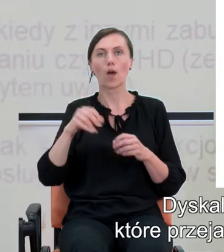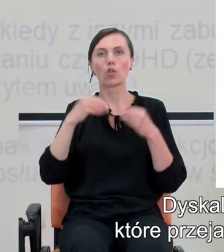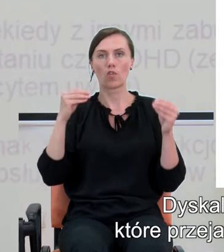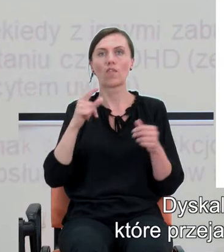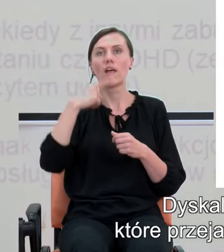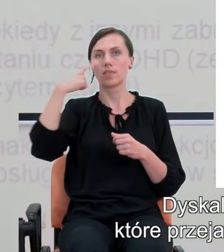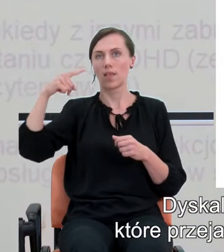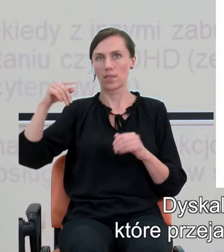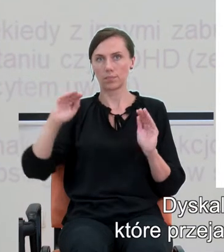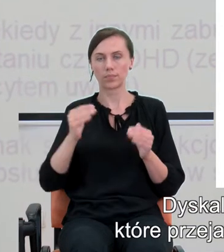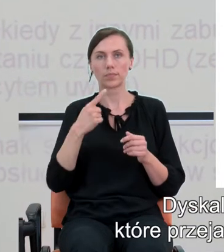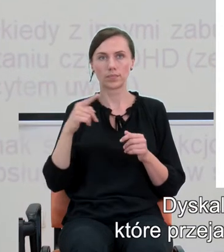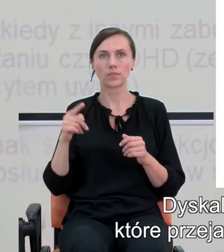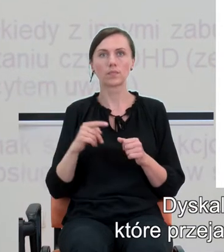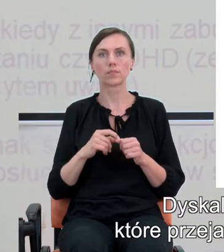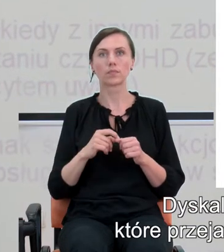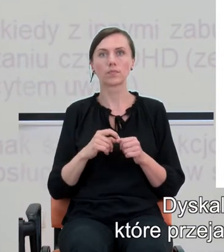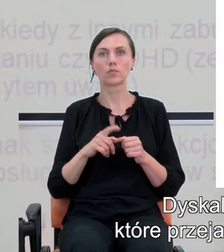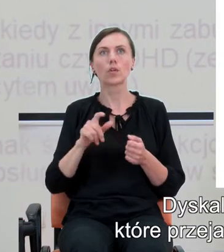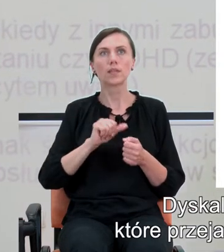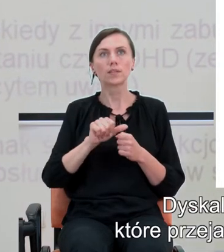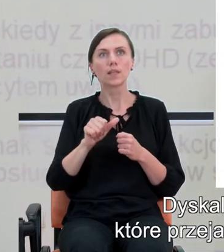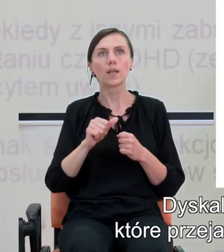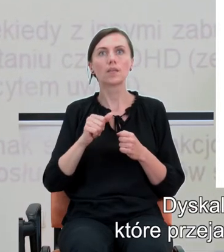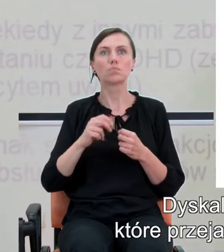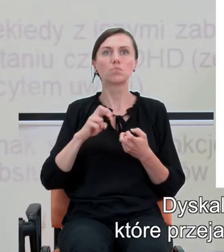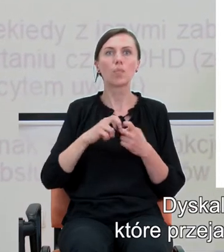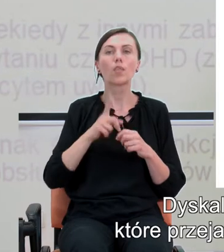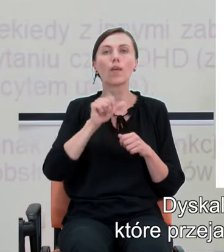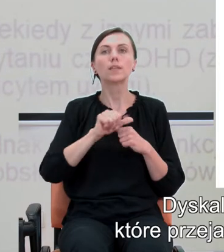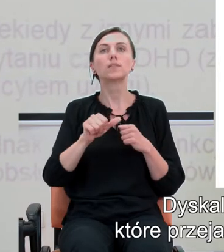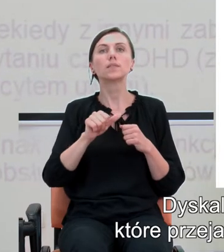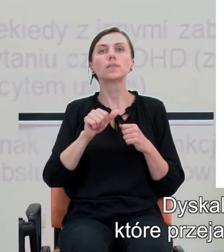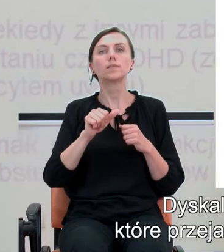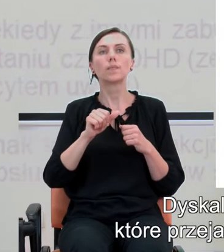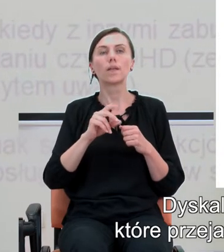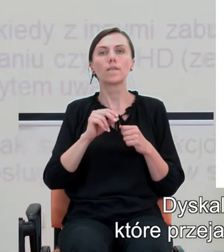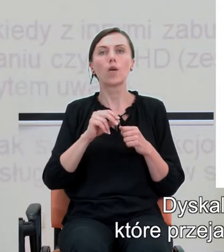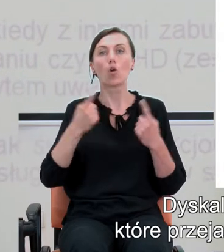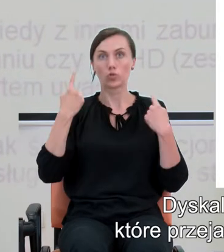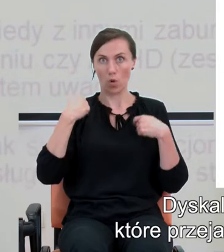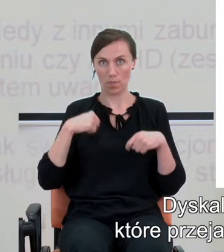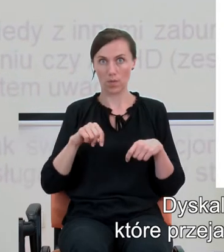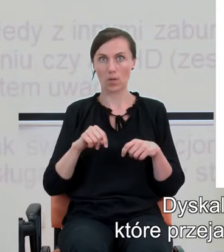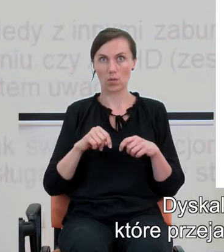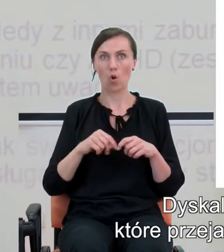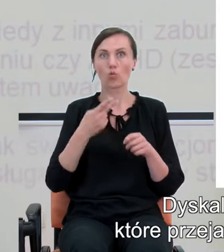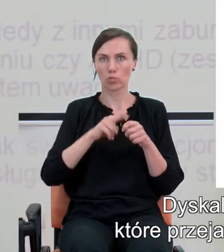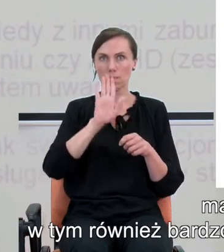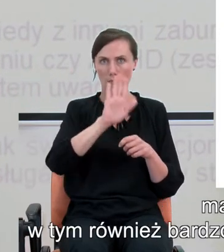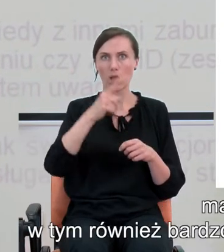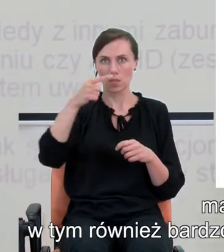rozwojowa to jest takie zaburzenie, które przejawia się głównie w tym, że osoby nią